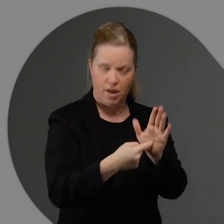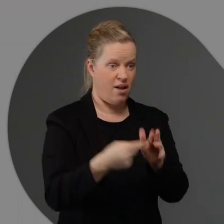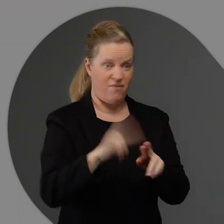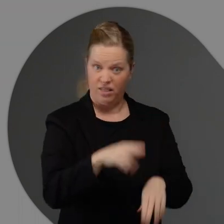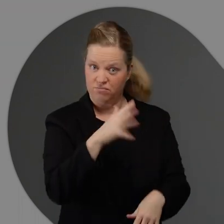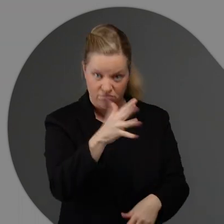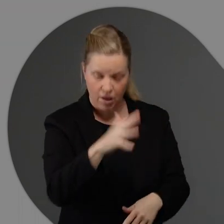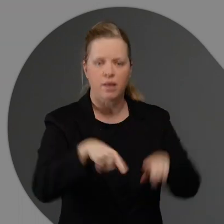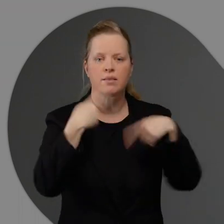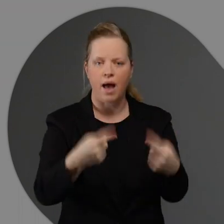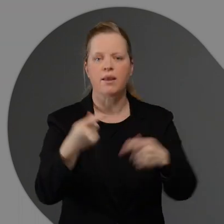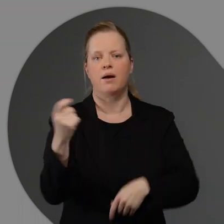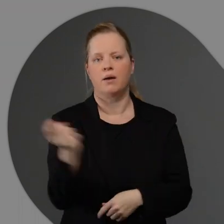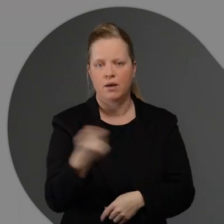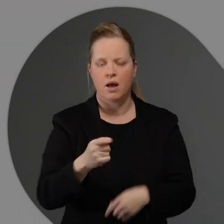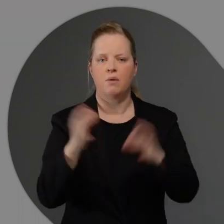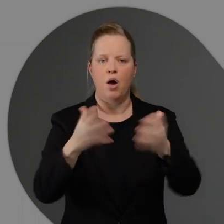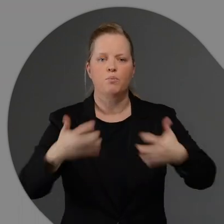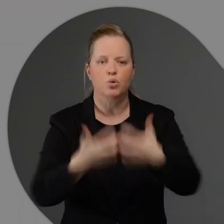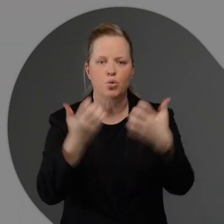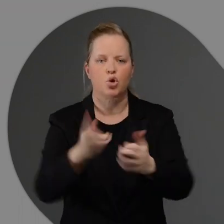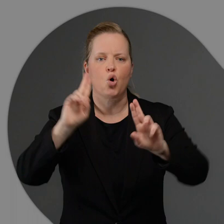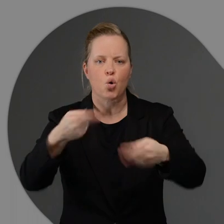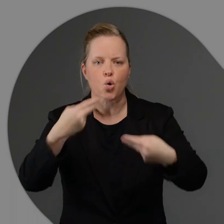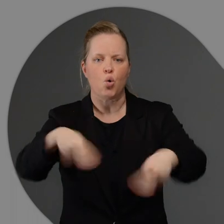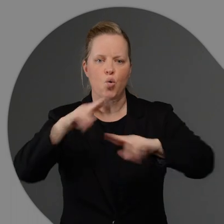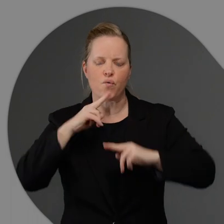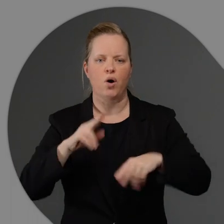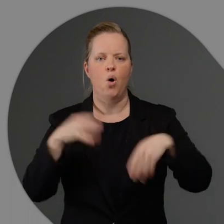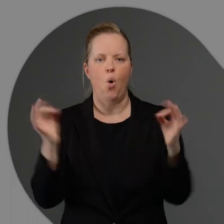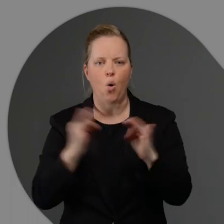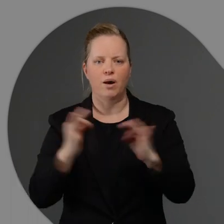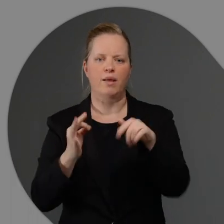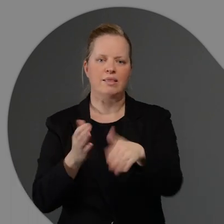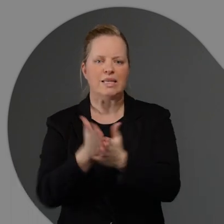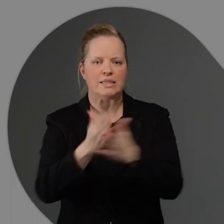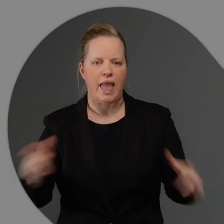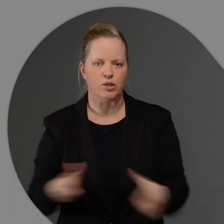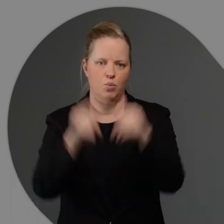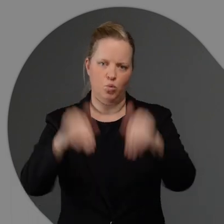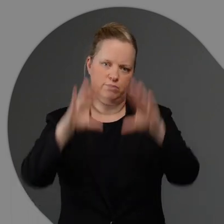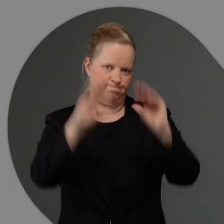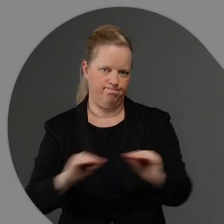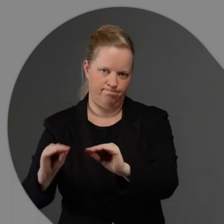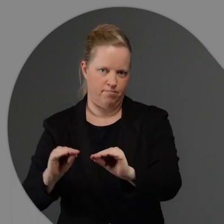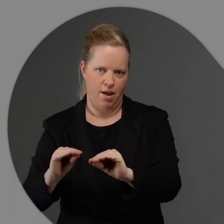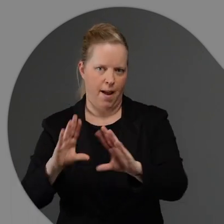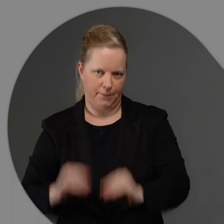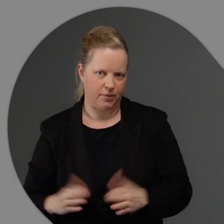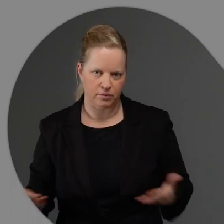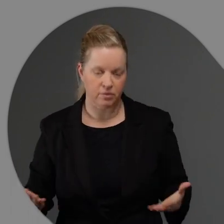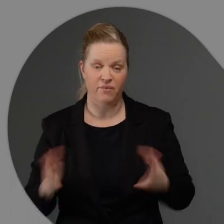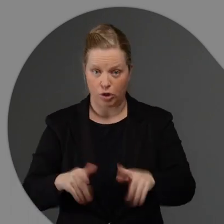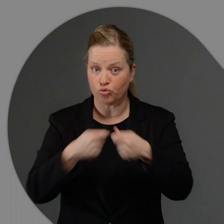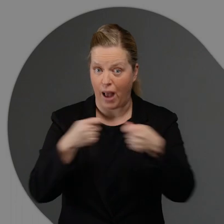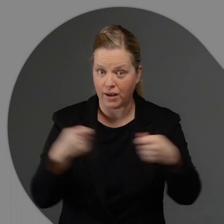Als finale Sanktion sind auch ein Produktrückruf bzw. die Verpflichtung zur Einstellung der Dienstleistung möglich. Es wird